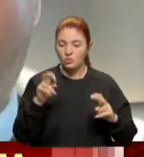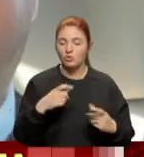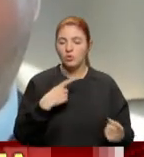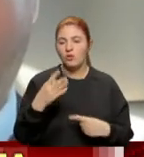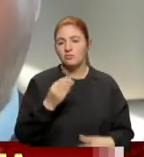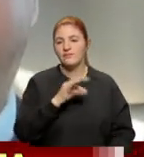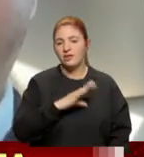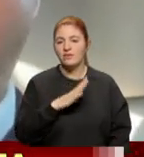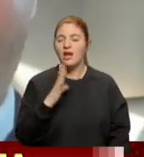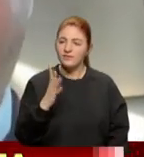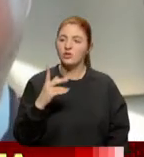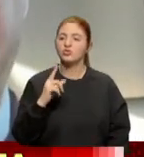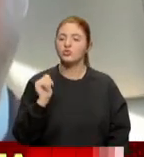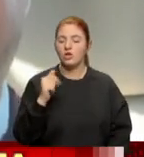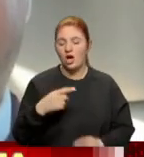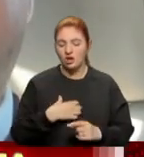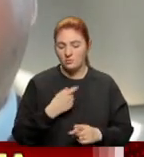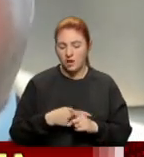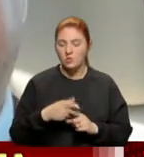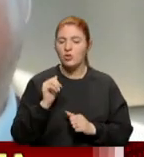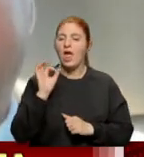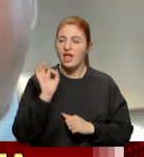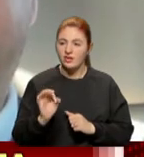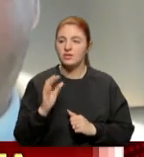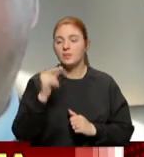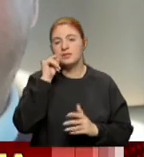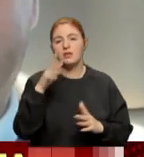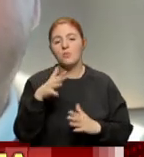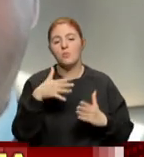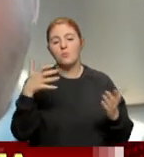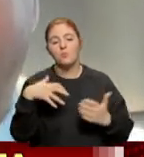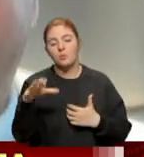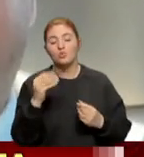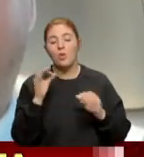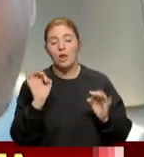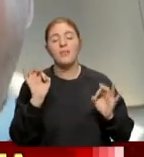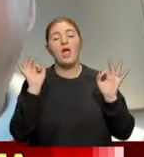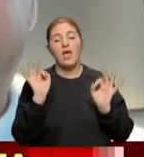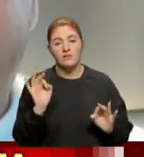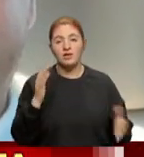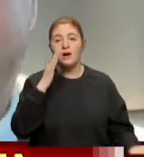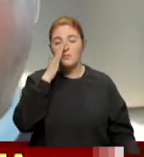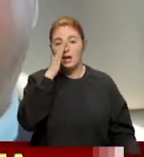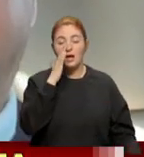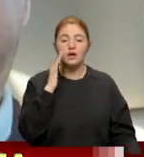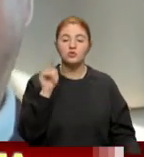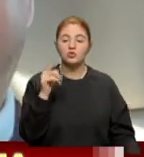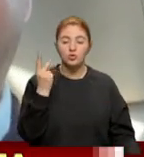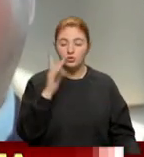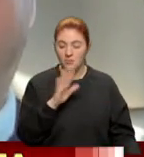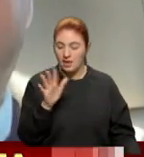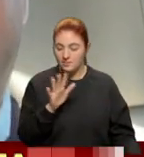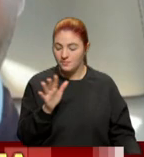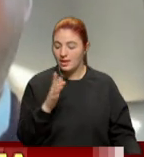yatırmasına da fayda var. Evet, gün acıyı paylaşma günü. Tabii ki insani boyutu bunun çok çok önemli. Ama şunu da